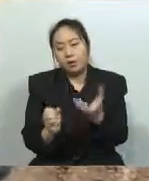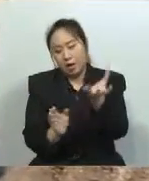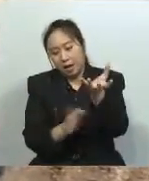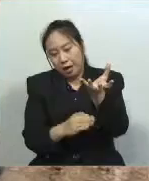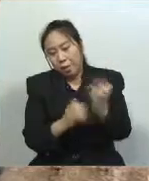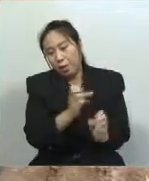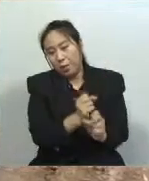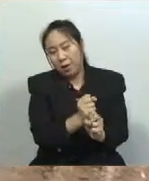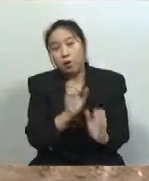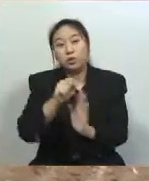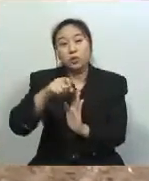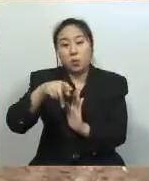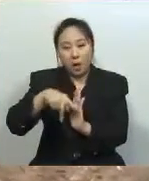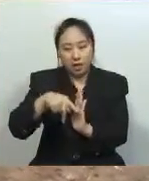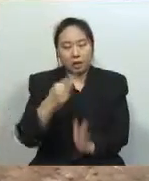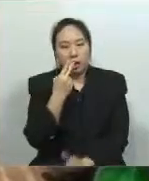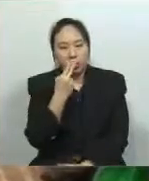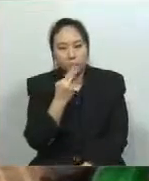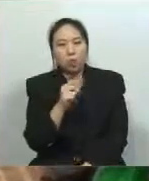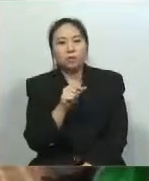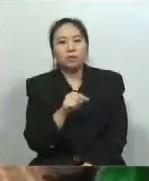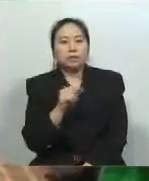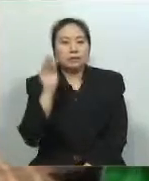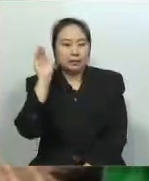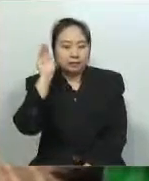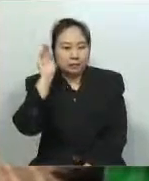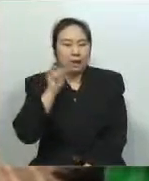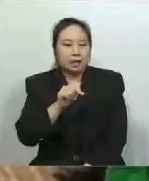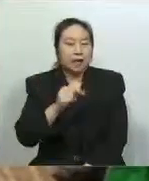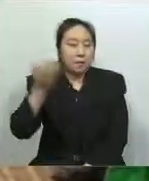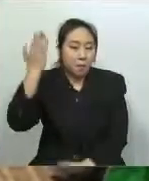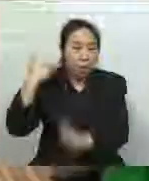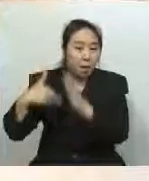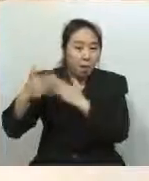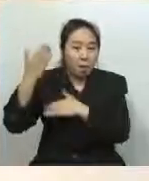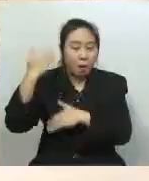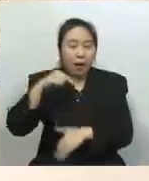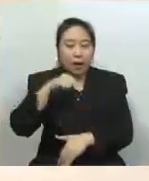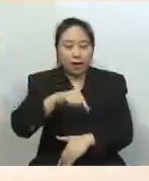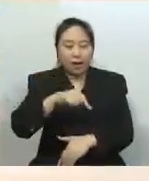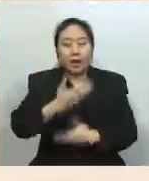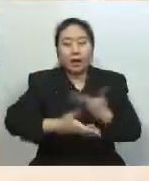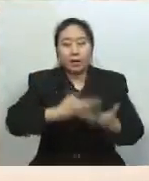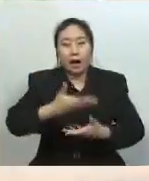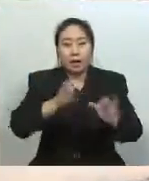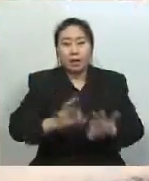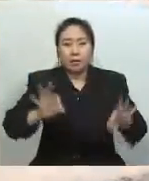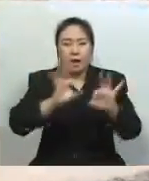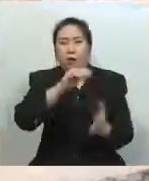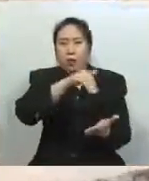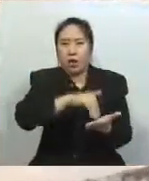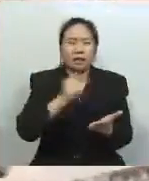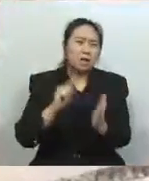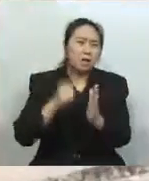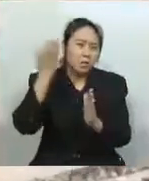างปูนจังหวัดสุพรรณบุรีทำให้เชื่อได้ว่าที่เมืองแพรกศรีราชาเนี่ยเป็นพื้นที่ส่วนกลางการค้าสำคัญตั้งแต่สมัย